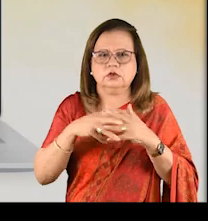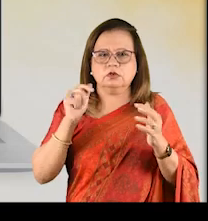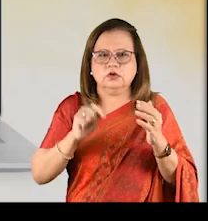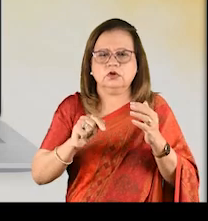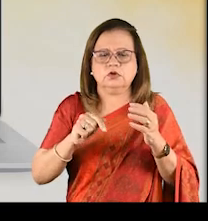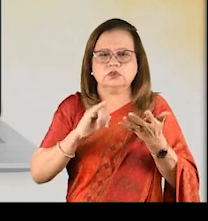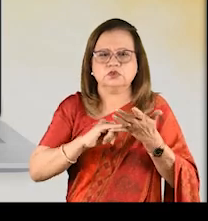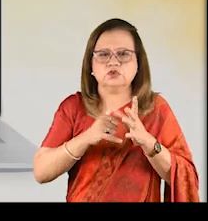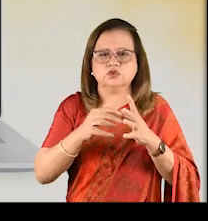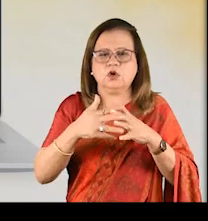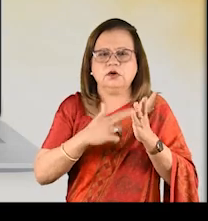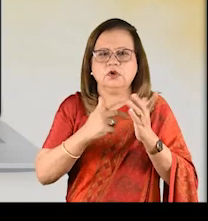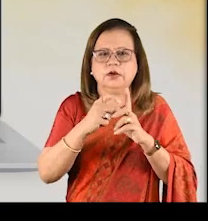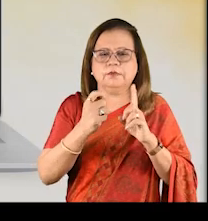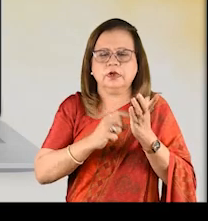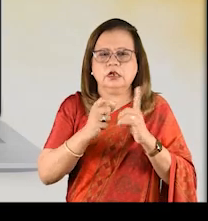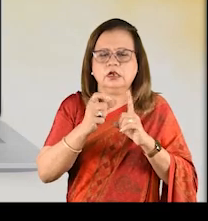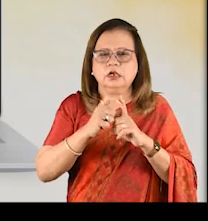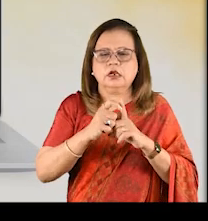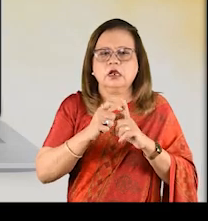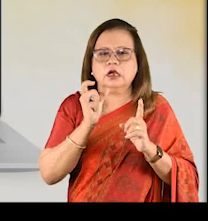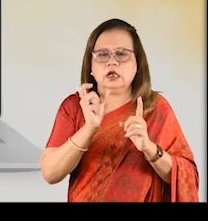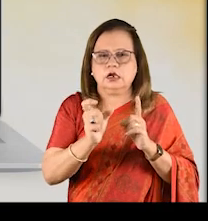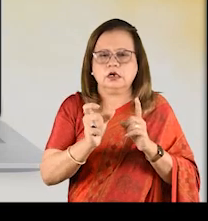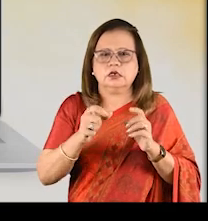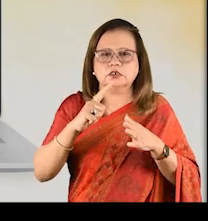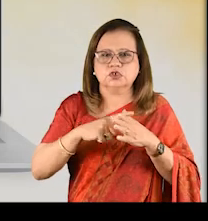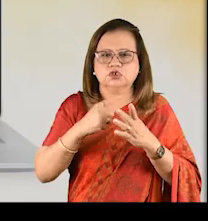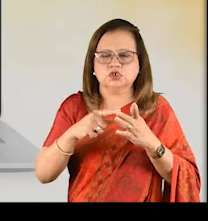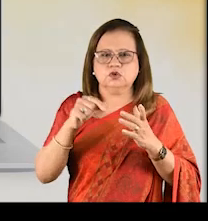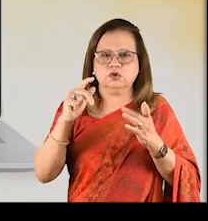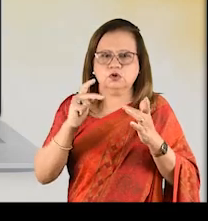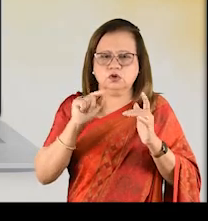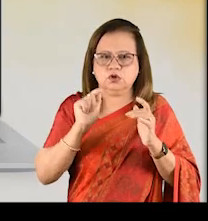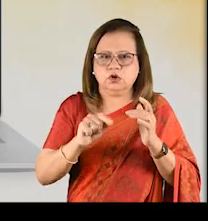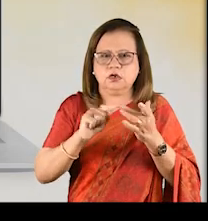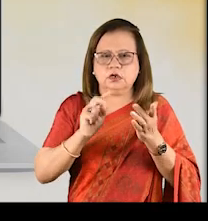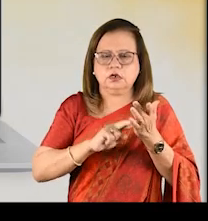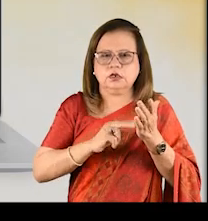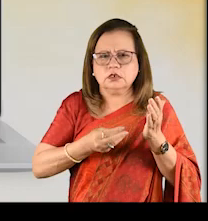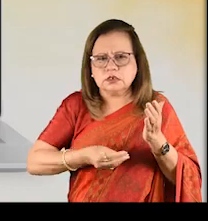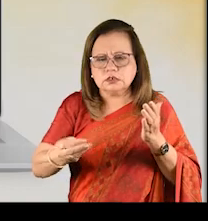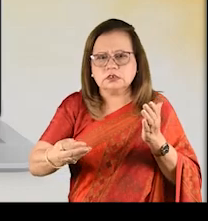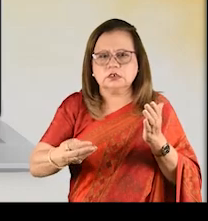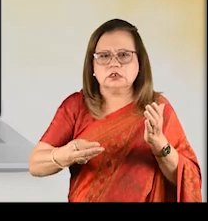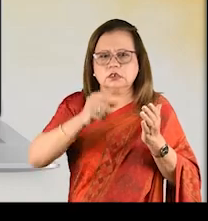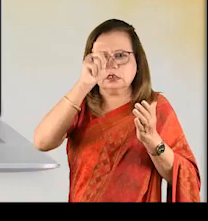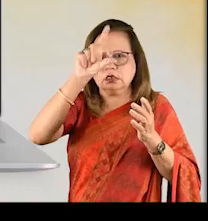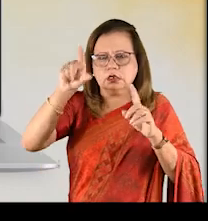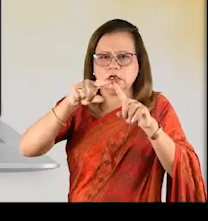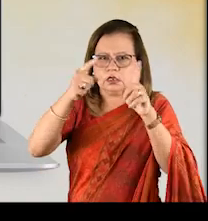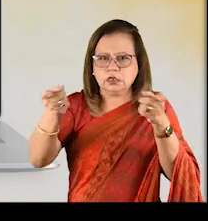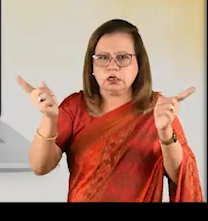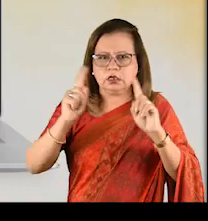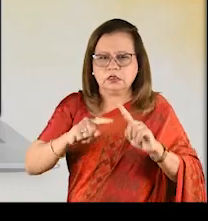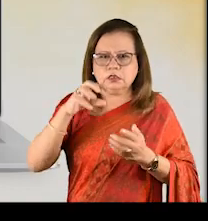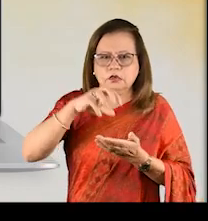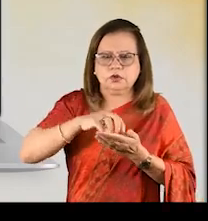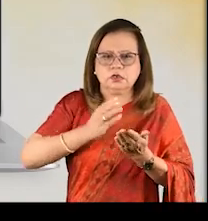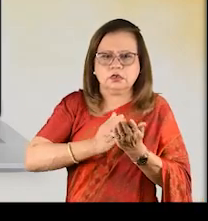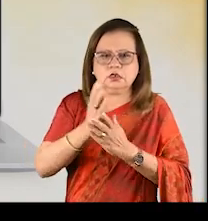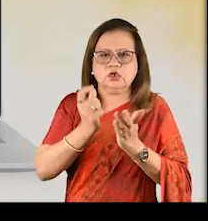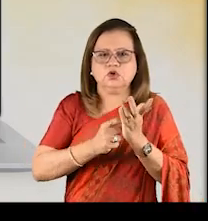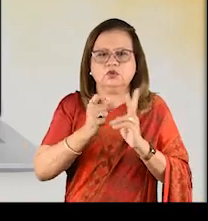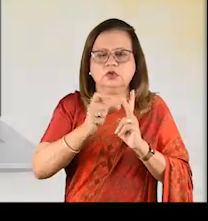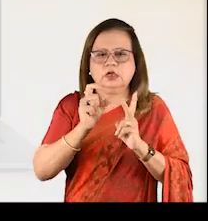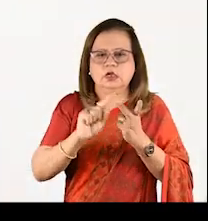https://www.swavalambankard.gov.in पर जाकर अथवा किसी नजदीकी जन सहायता केंद्र के माध्यम से UDID कार्ड के लिए उनका पंजीकरण करा सकते